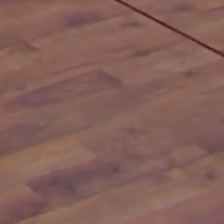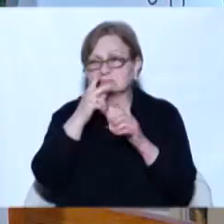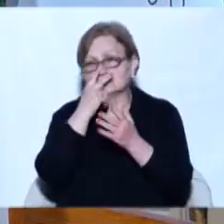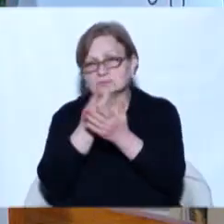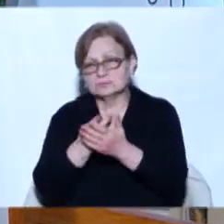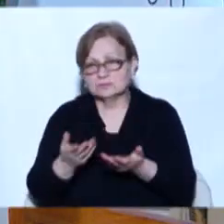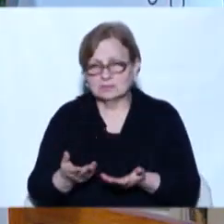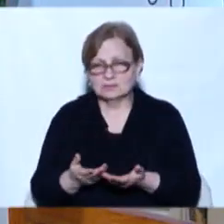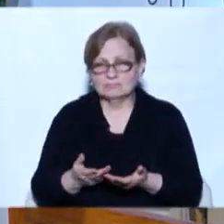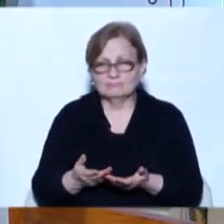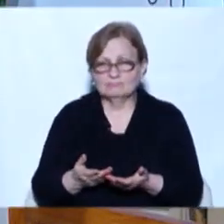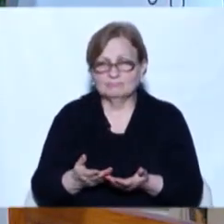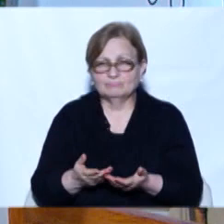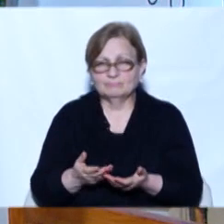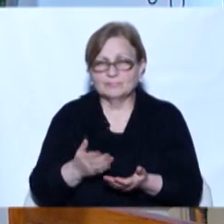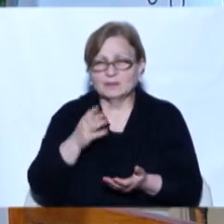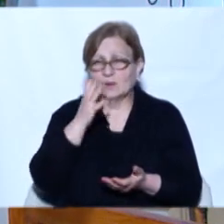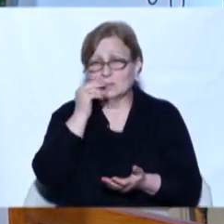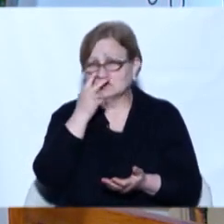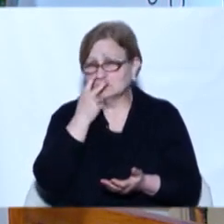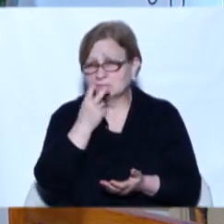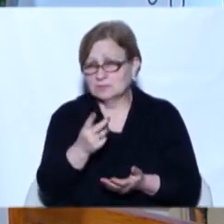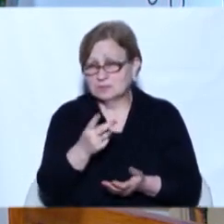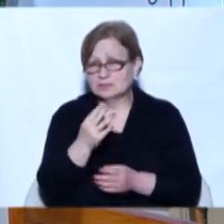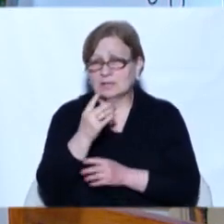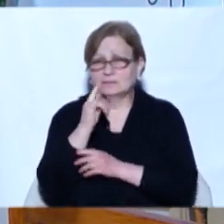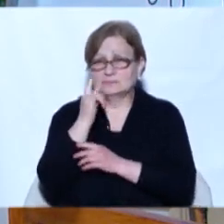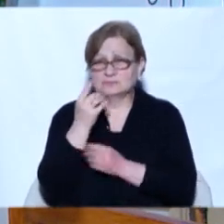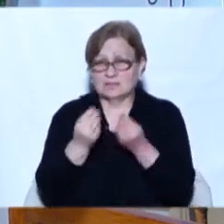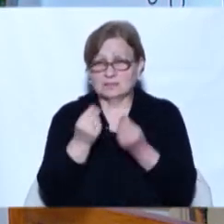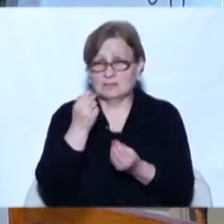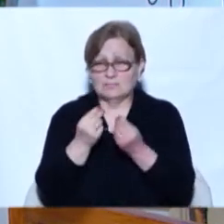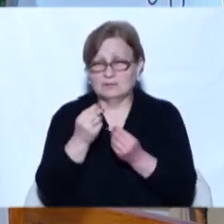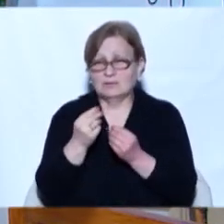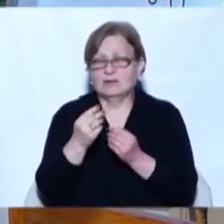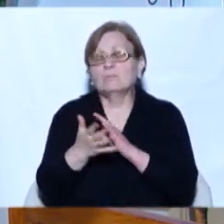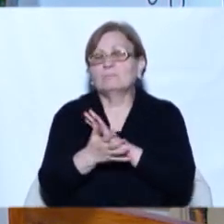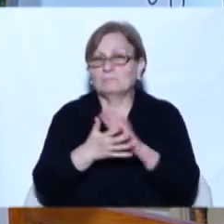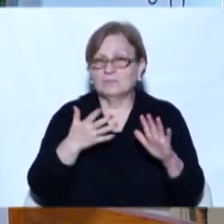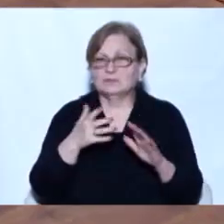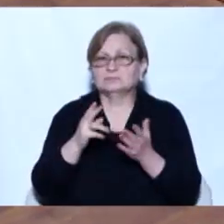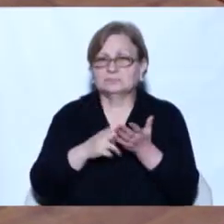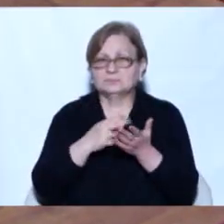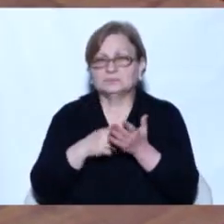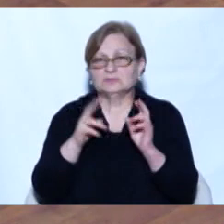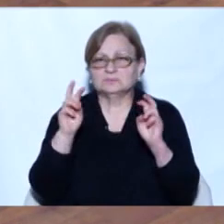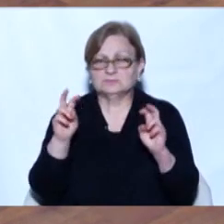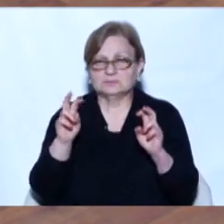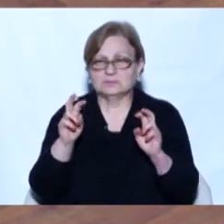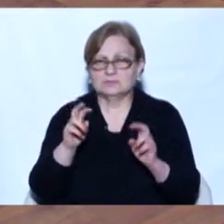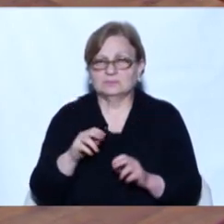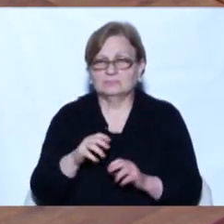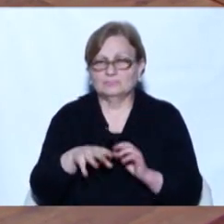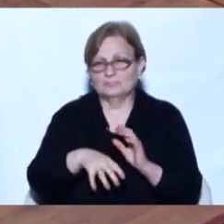თვალი. როგორც კი დაინახავ ამ სათამაშოს, წიგნის სათაურიც უკვე ნათელი გახდება.